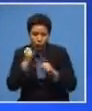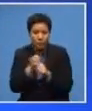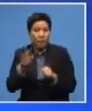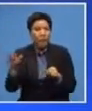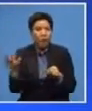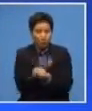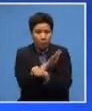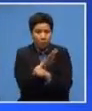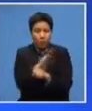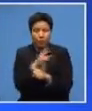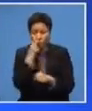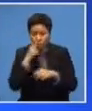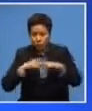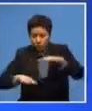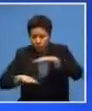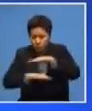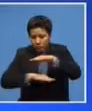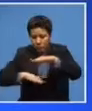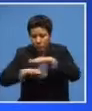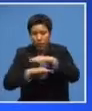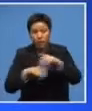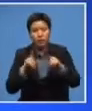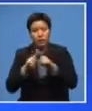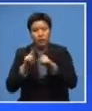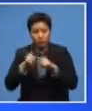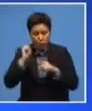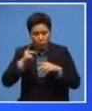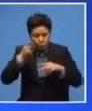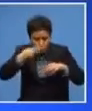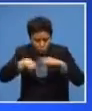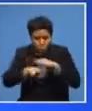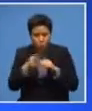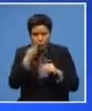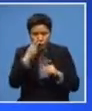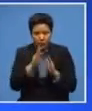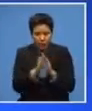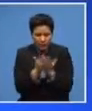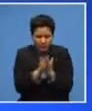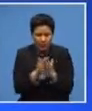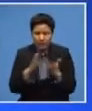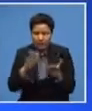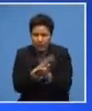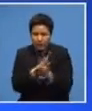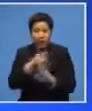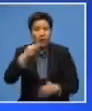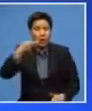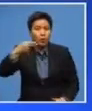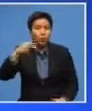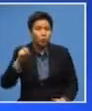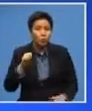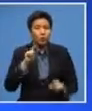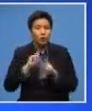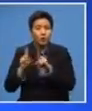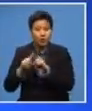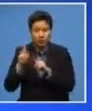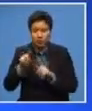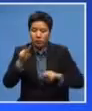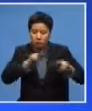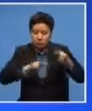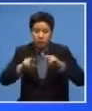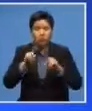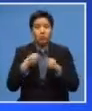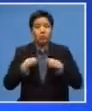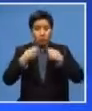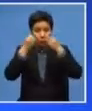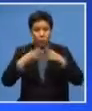ครับแล้วดูให้มันถึงข้างล่างนะผู้ชาก็ลงมาดูถึงข้างล่างนะถึงตำราเอกสารหลักสูตรนะการกับดูแล